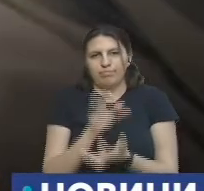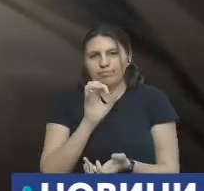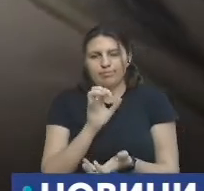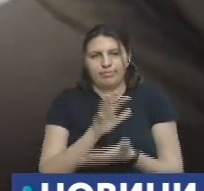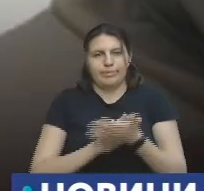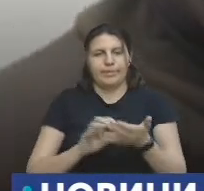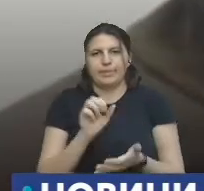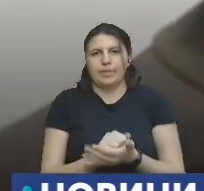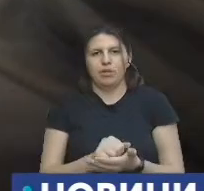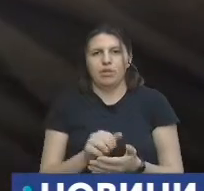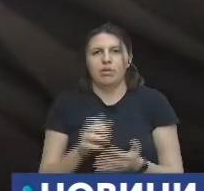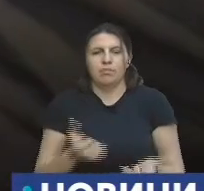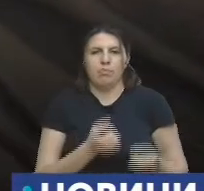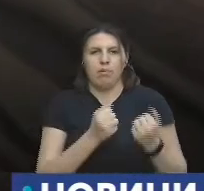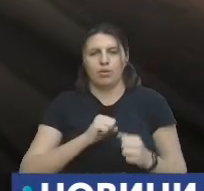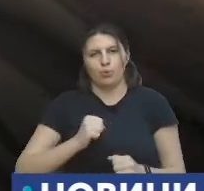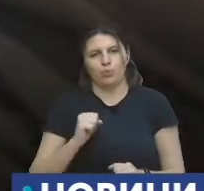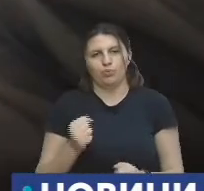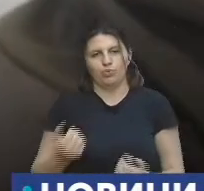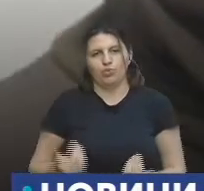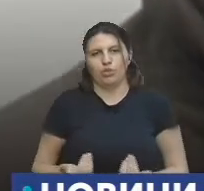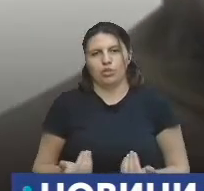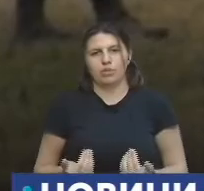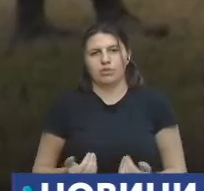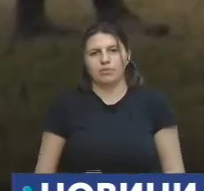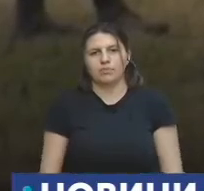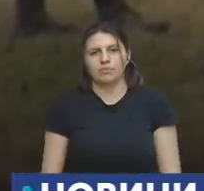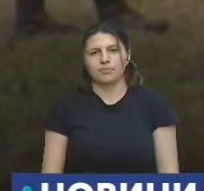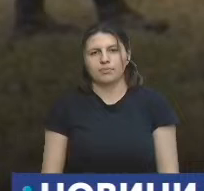товариша. Представили до найвищої нагороди, до звання Героя України посмертно.